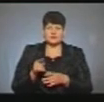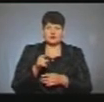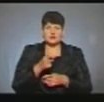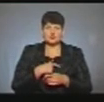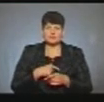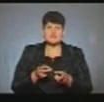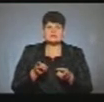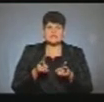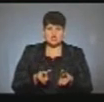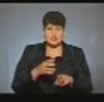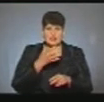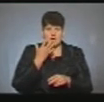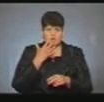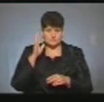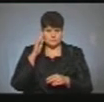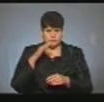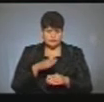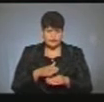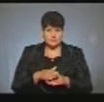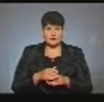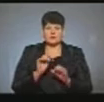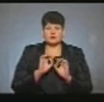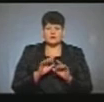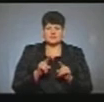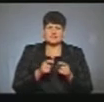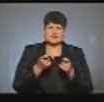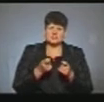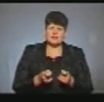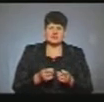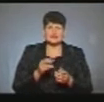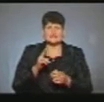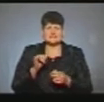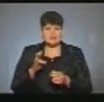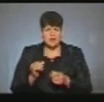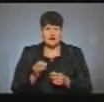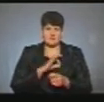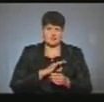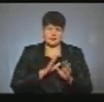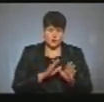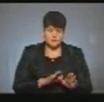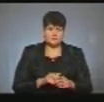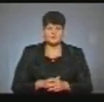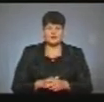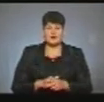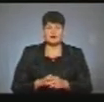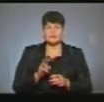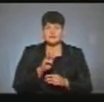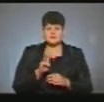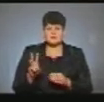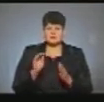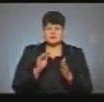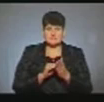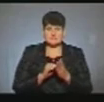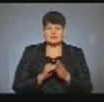собі залишали гаряче водопостачання, мотивуючи, що це дешевша ціна і їм це вигідно. А на сайті розмістили зараз